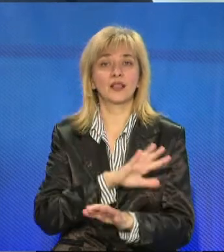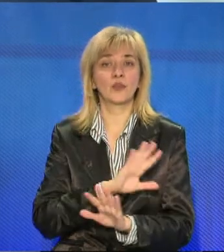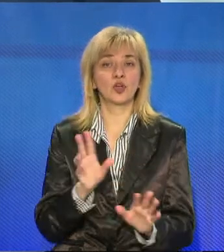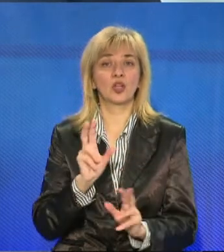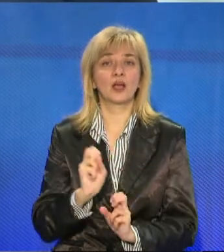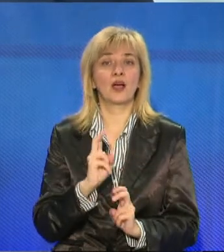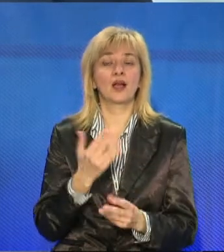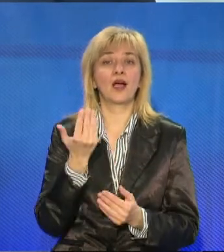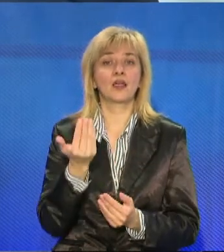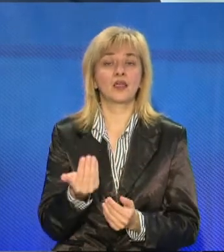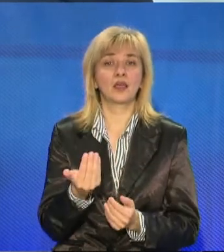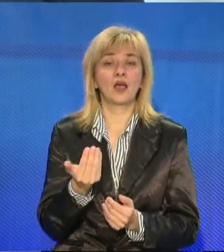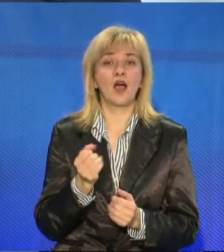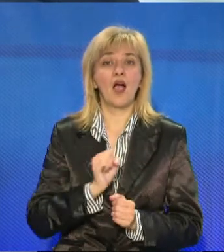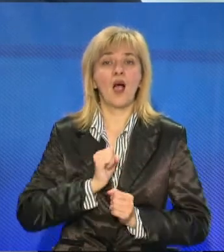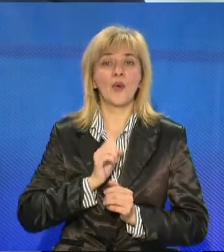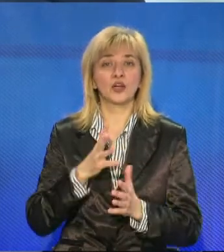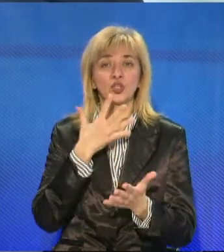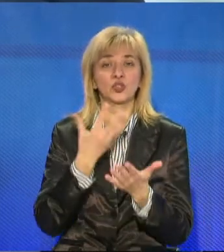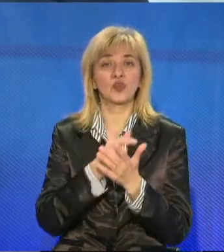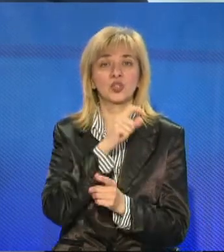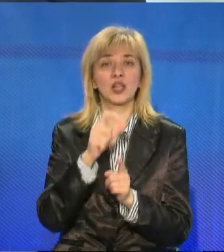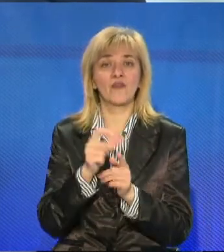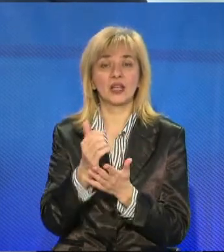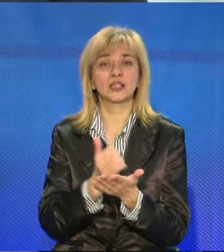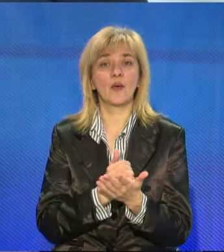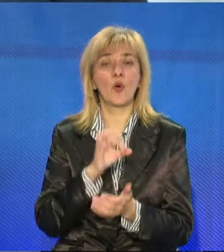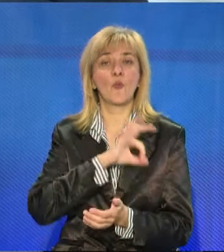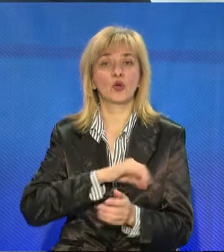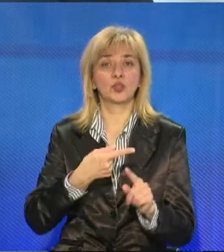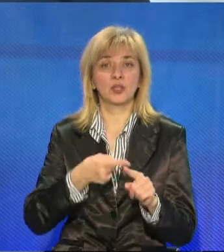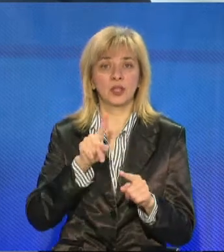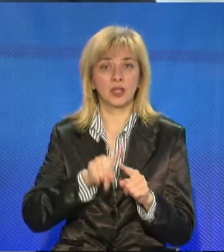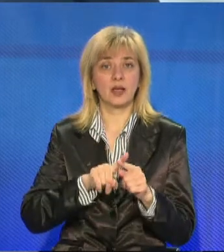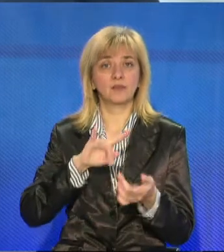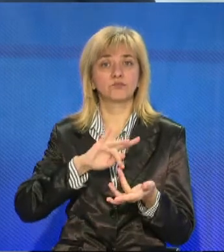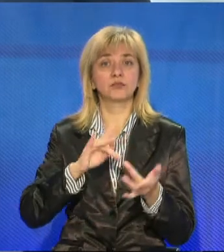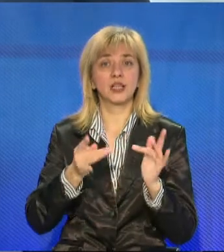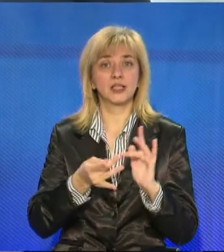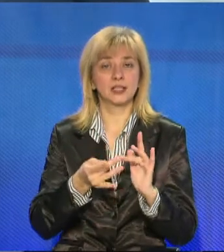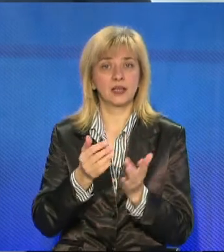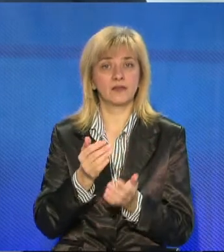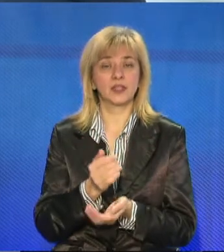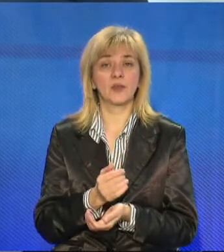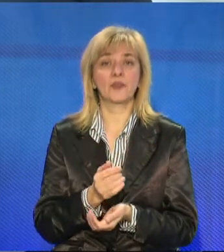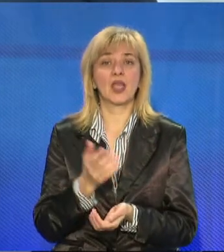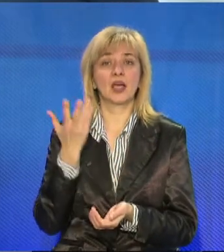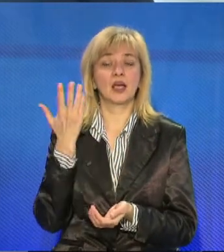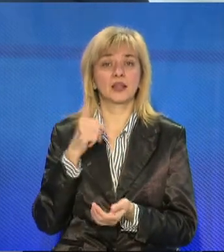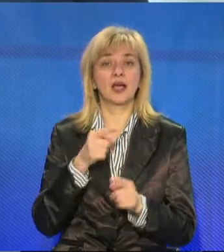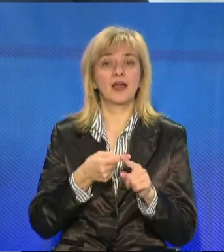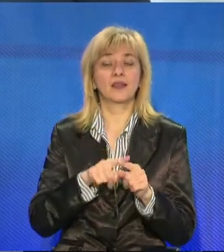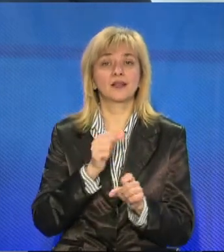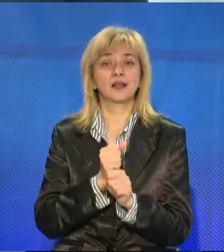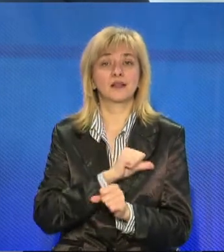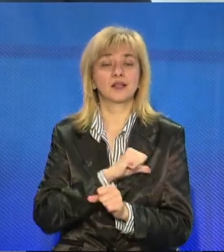они обогащает свой словарный запас, пользуясь данным сервисом. А когда это все сделано ими самими, то, конечно